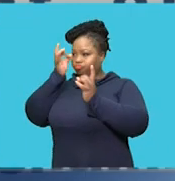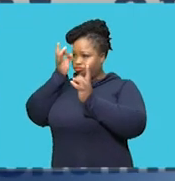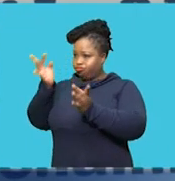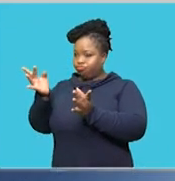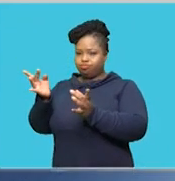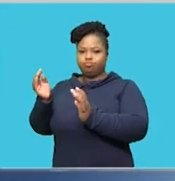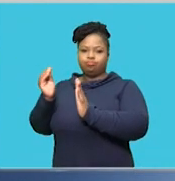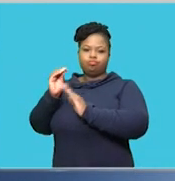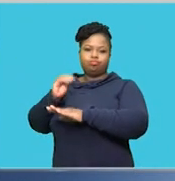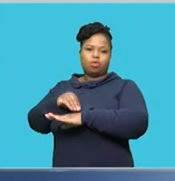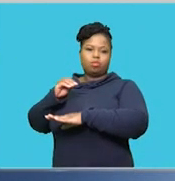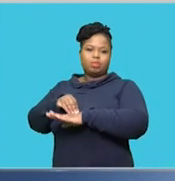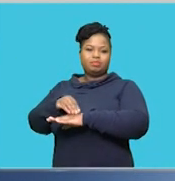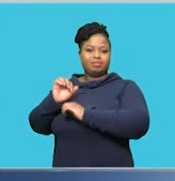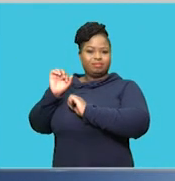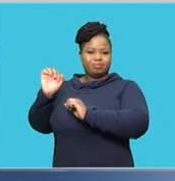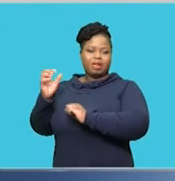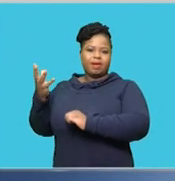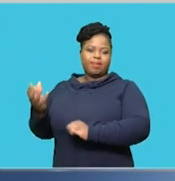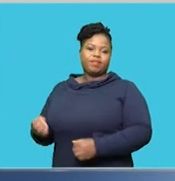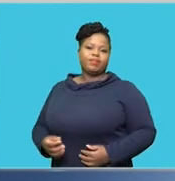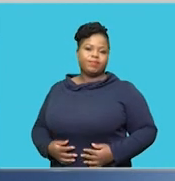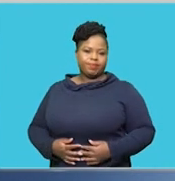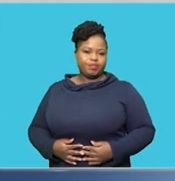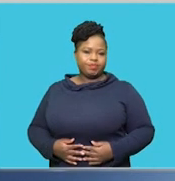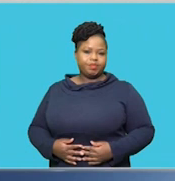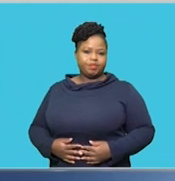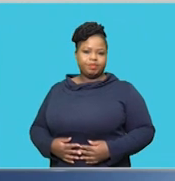ezithinta uhlelo lwazo lokusebenza.